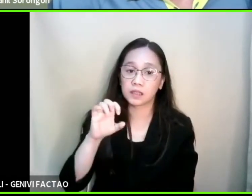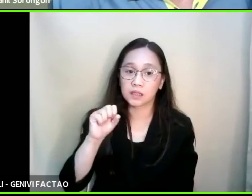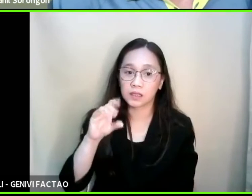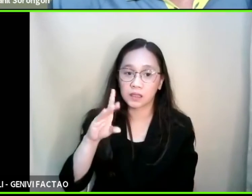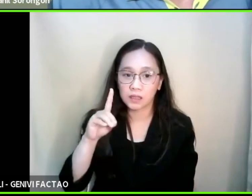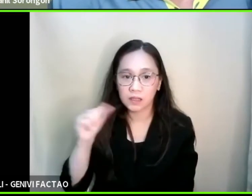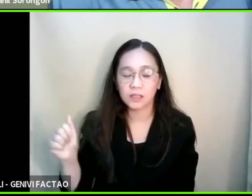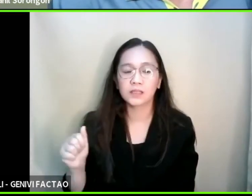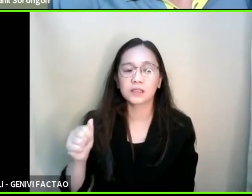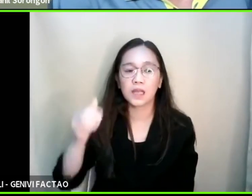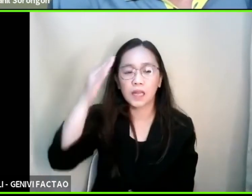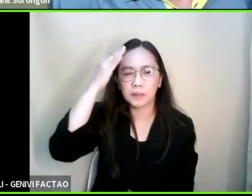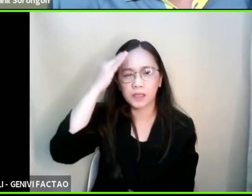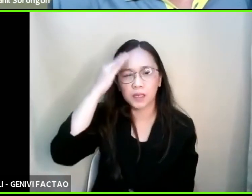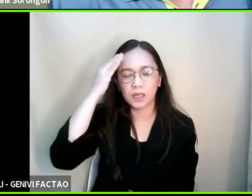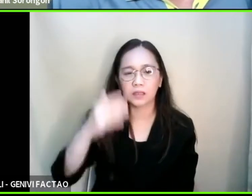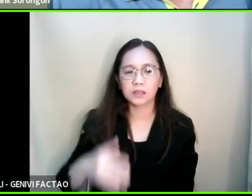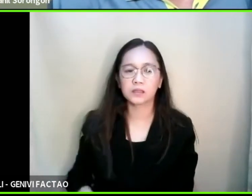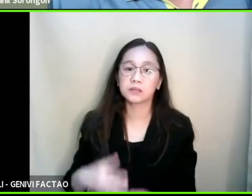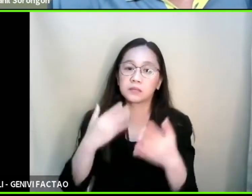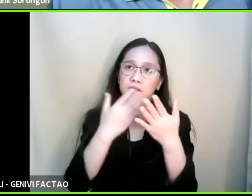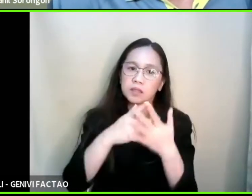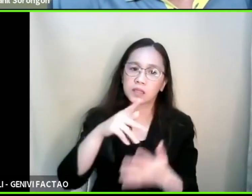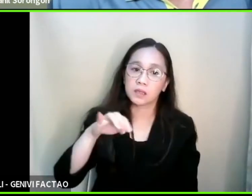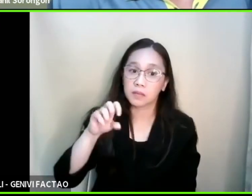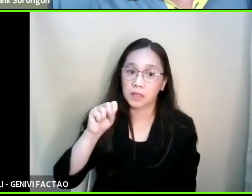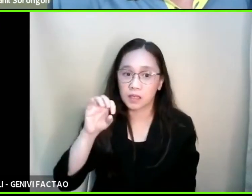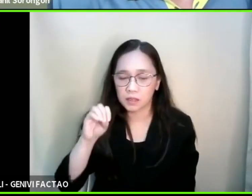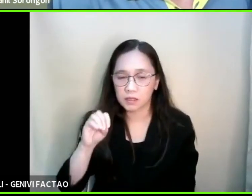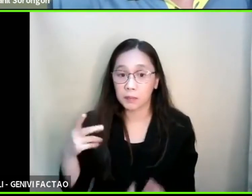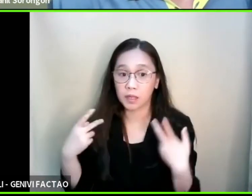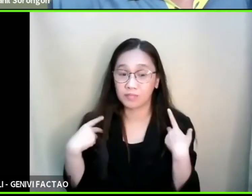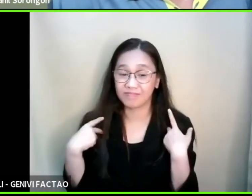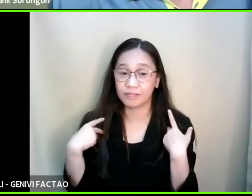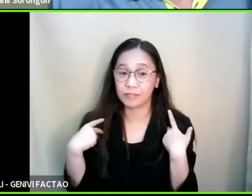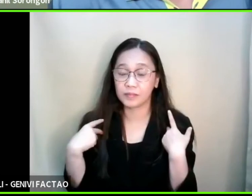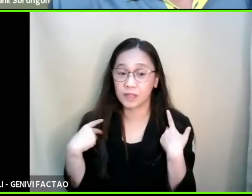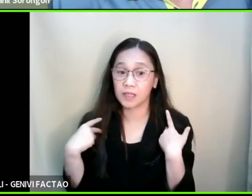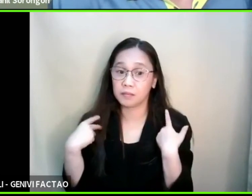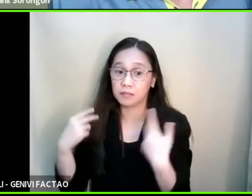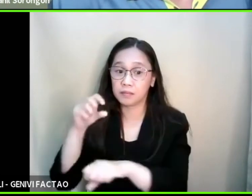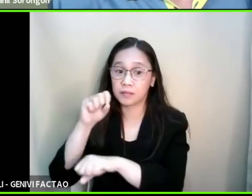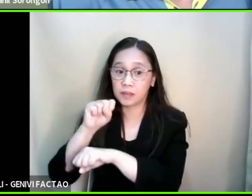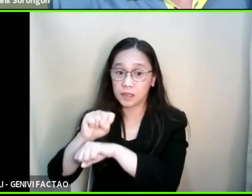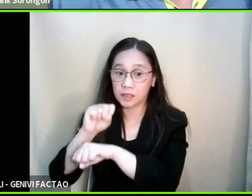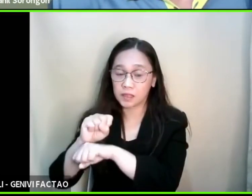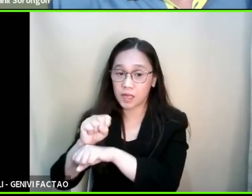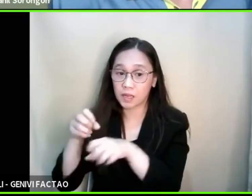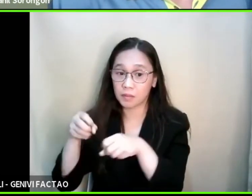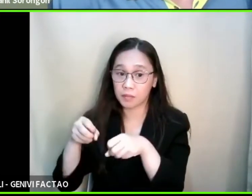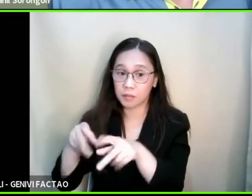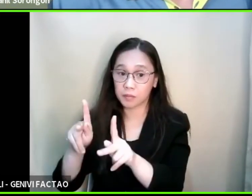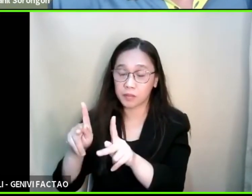alamin natin, no. Punta din tayo sa PESO, baka may opening, no, na ano, na job opportunity, no, para